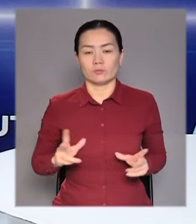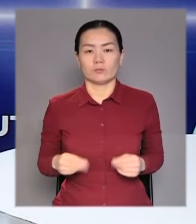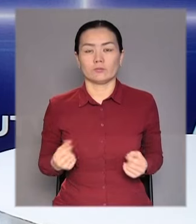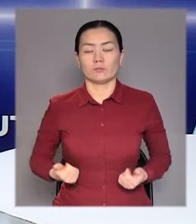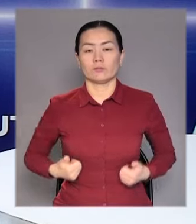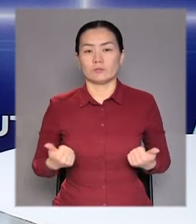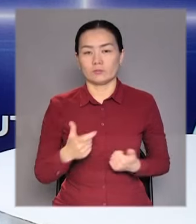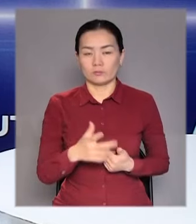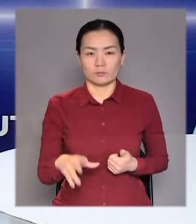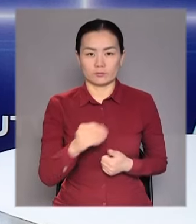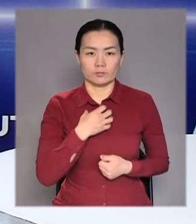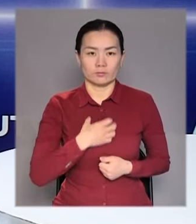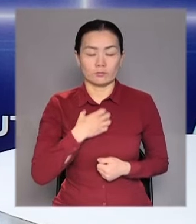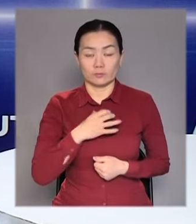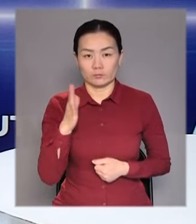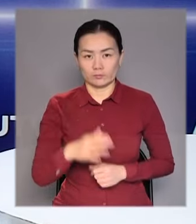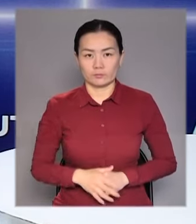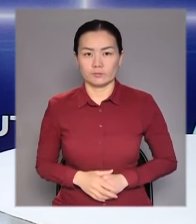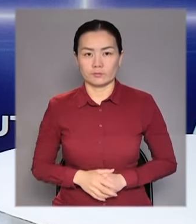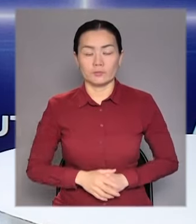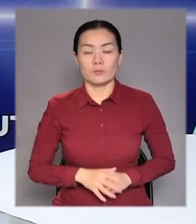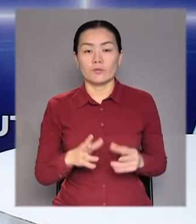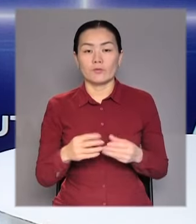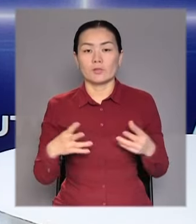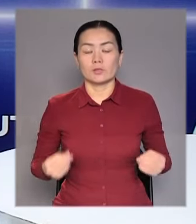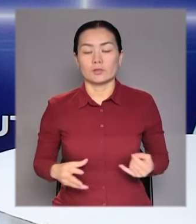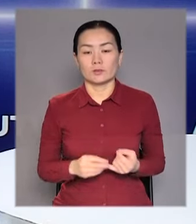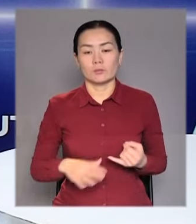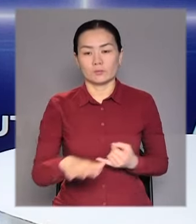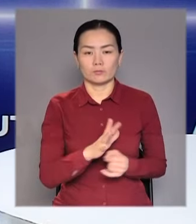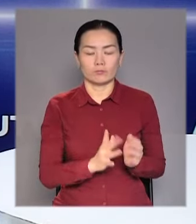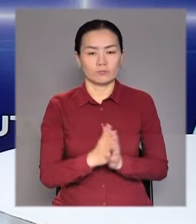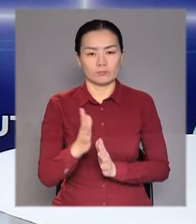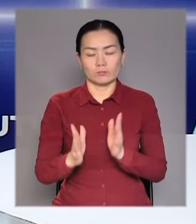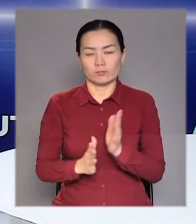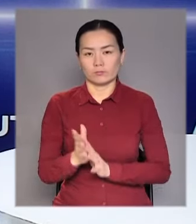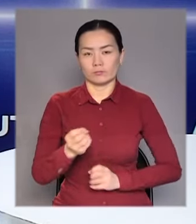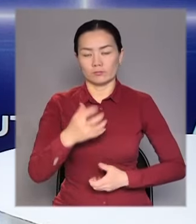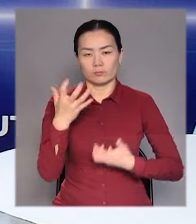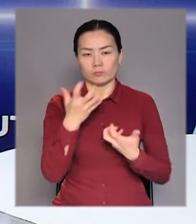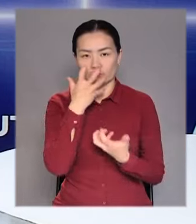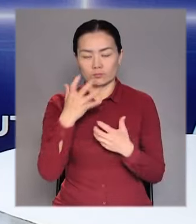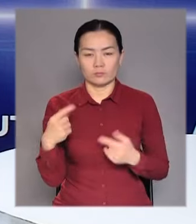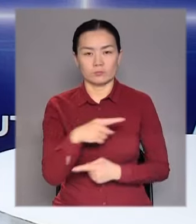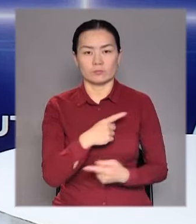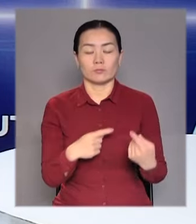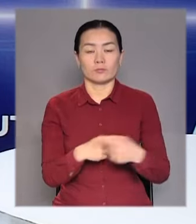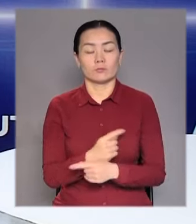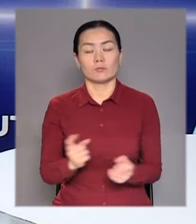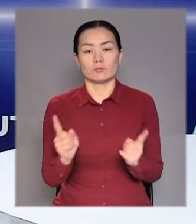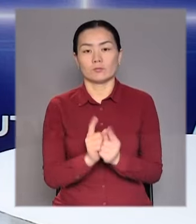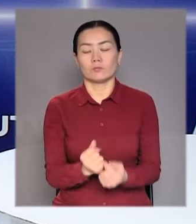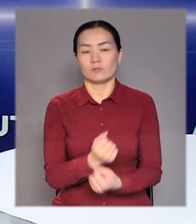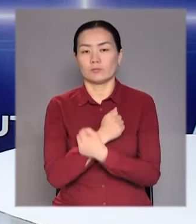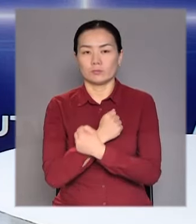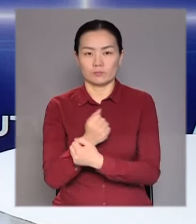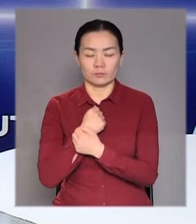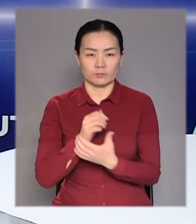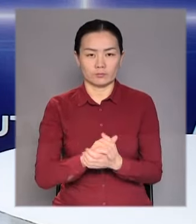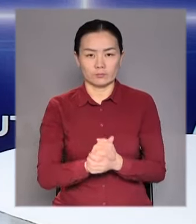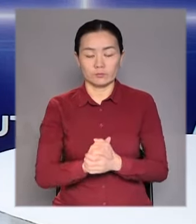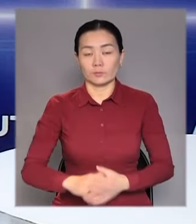аман есен шығу маңызды болған. Ал көктем келіп, жерана босанған уақытта тұрғындар бір-бірімен сағынысып, жүздесіп,